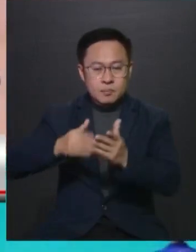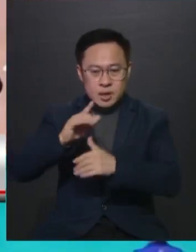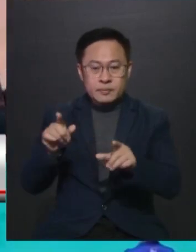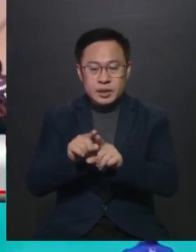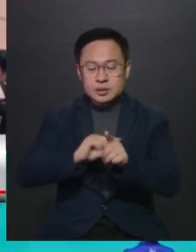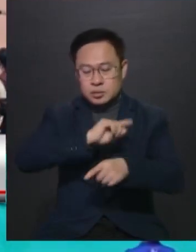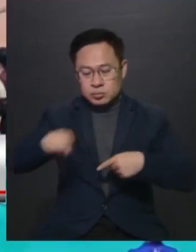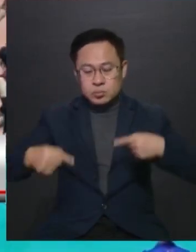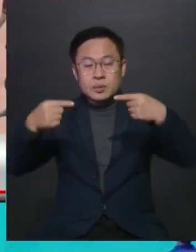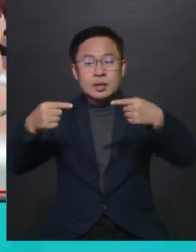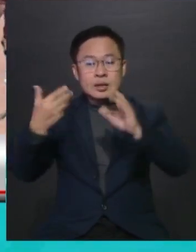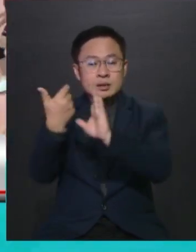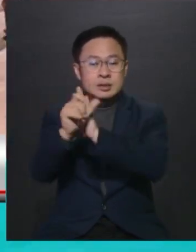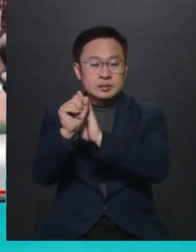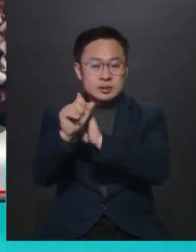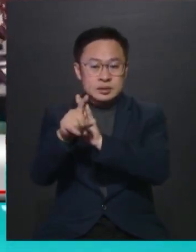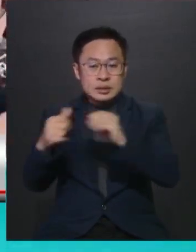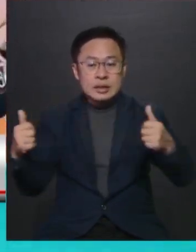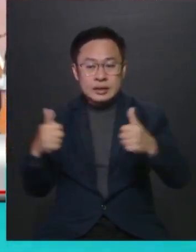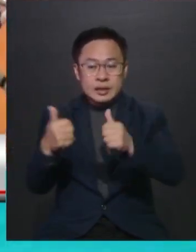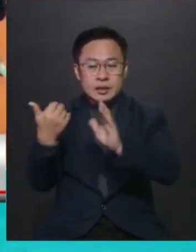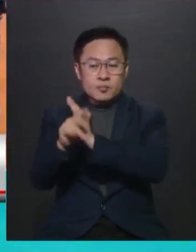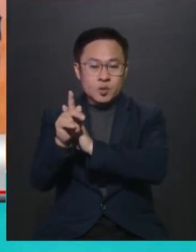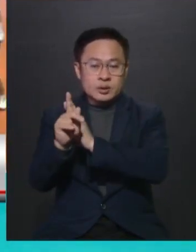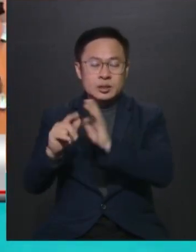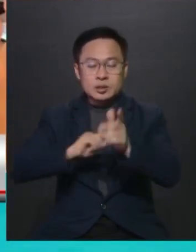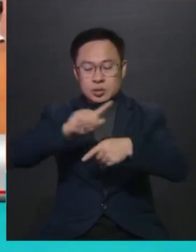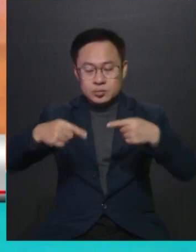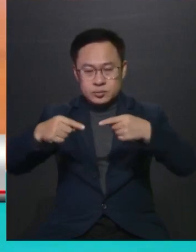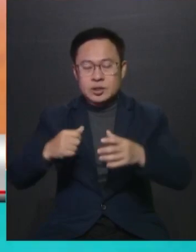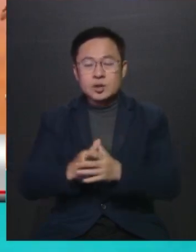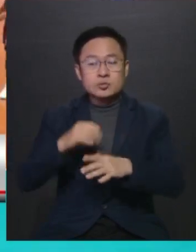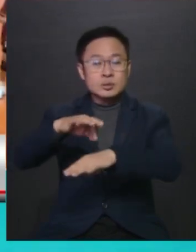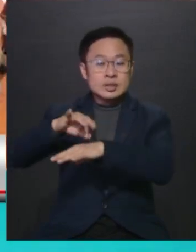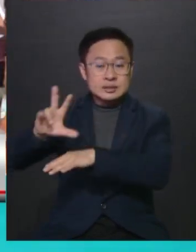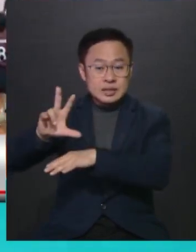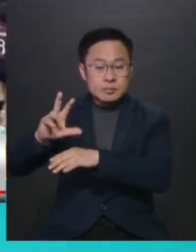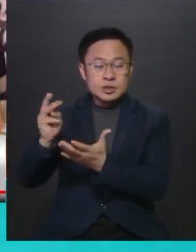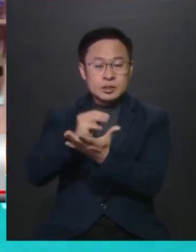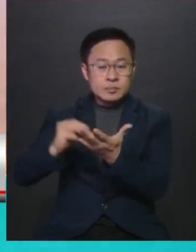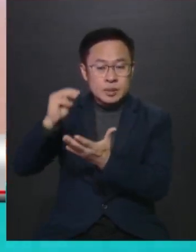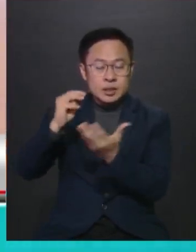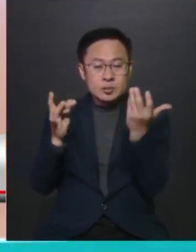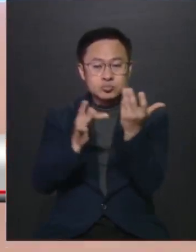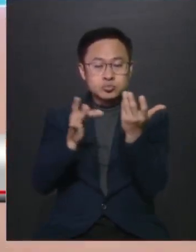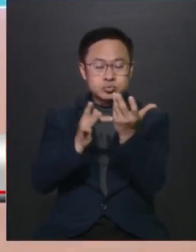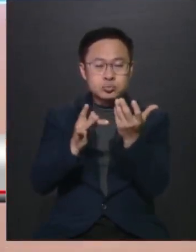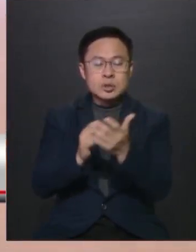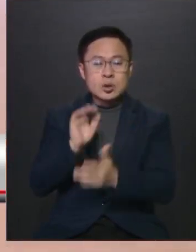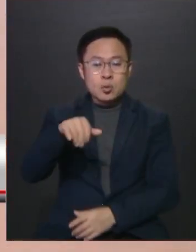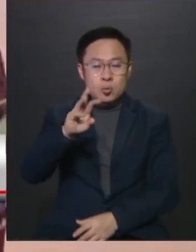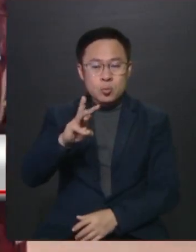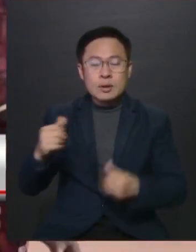จอกันระหว่างศรีสะเกษ VC ครับชิงกับสโมสรแก่นนครนะครับส่วนชิงอันดับ3เนี่ยนะฮะจะเป็นการเจอกันของยากุโซราชมงคลธัญ